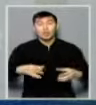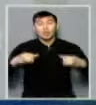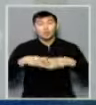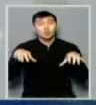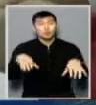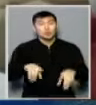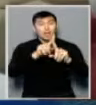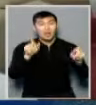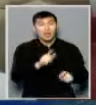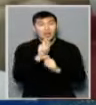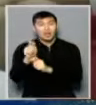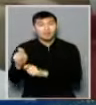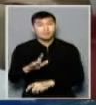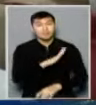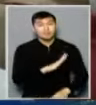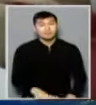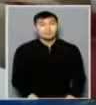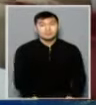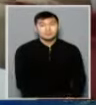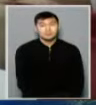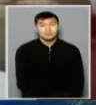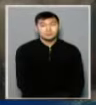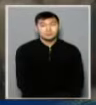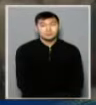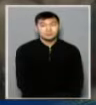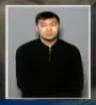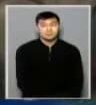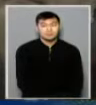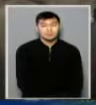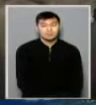төрағасының алғыс хаттарымен марапатталды. Айгерім Айтмұхамбет, Артур Бұтпанов, жаңалық қызметі.